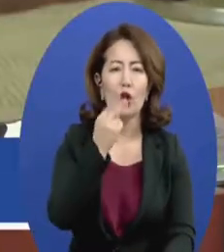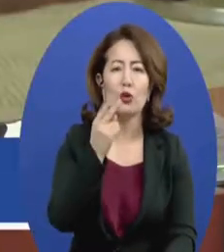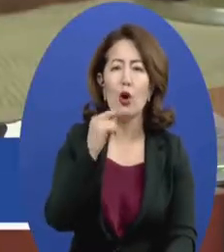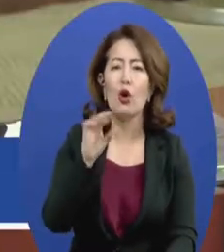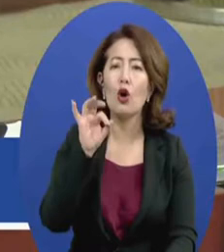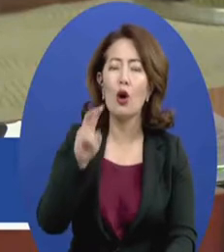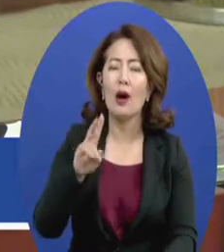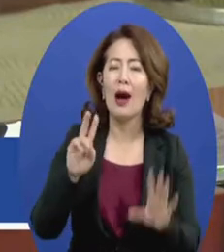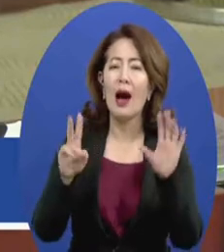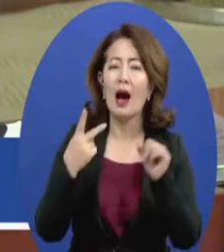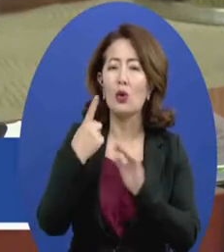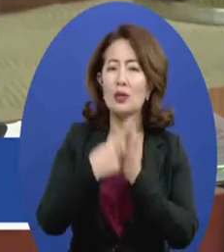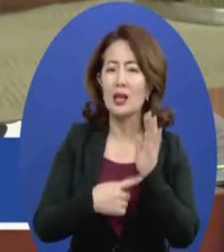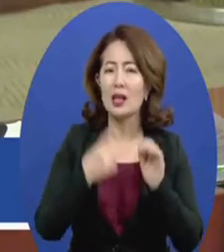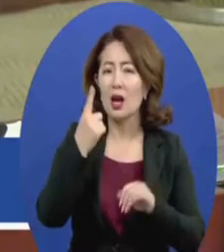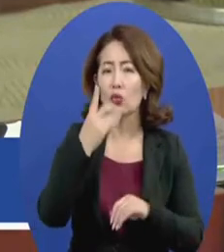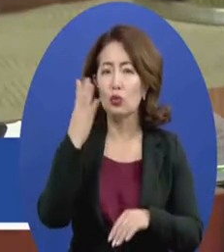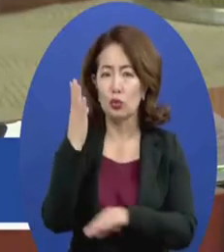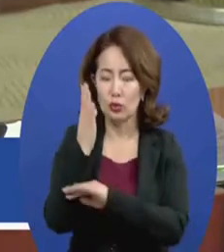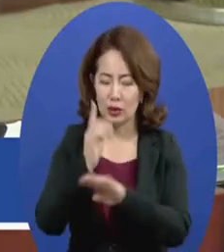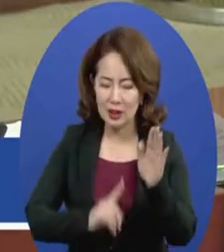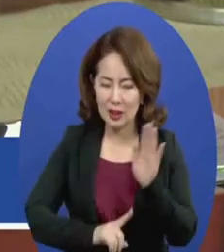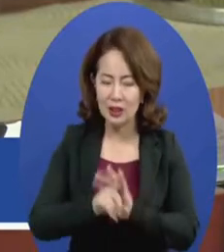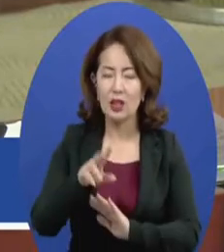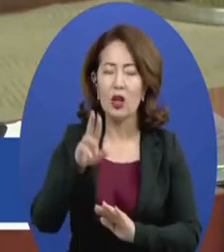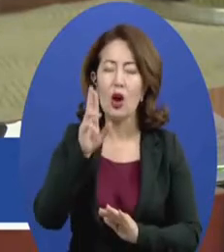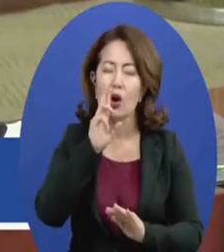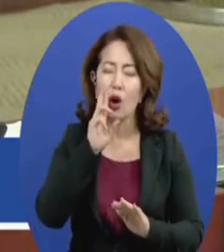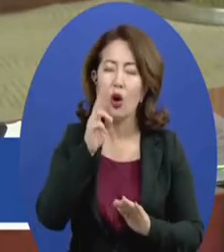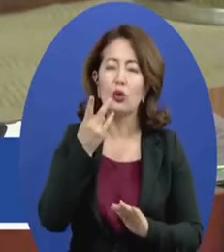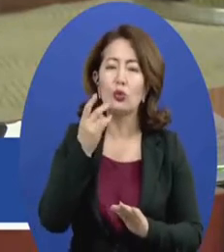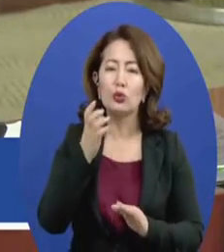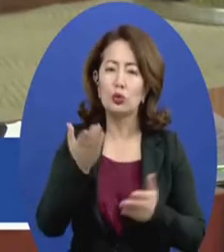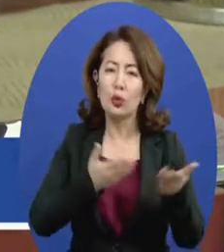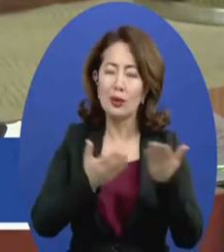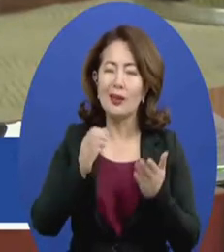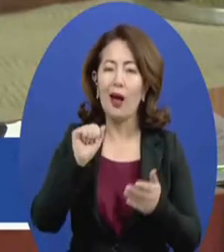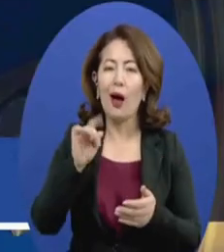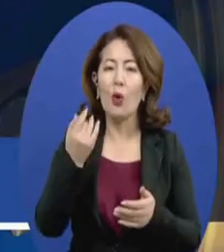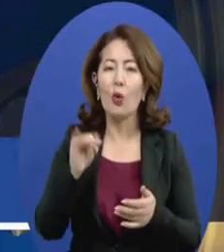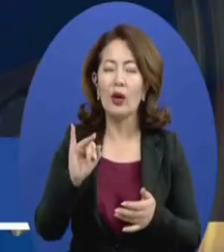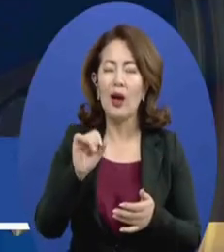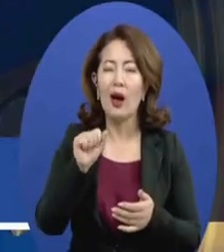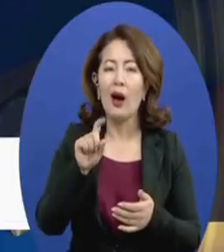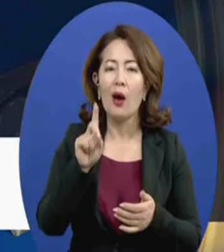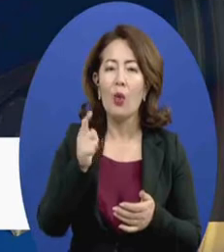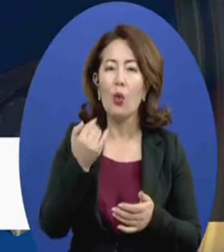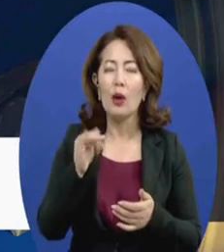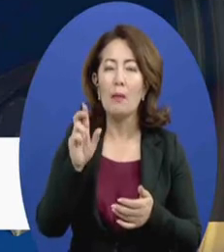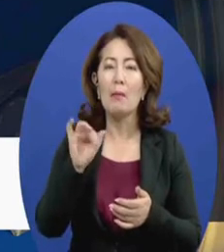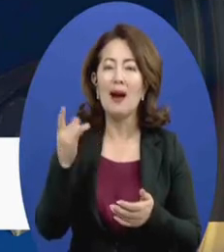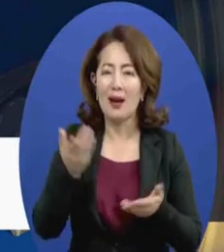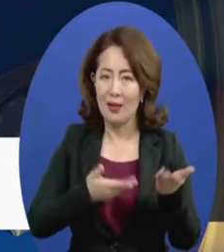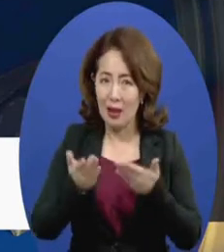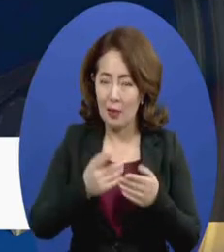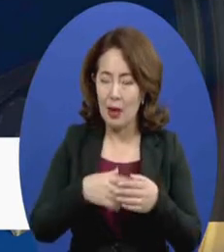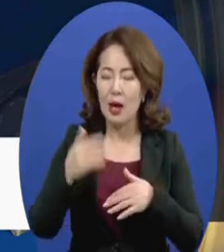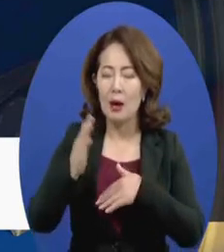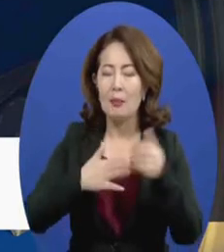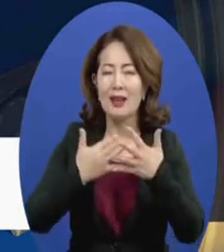л одоо хүнслэгийн худалдааны төвдөх ахуй хэрэглээний барааны тасаг гэж байгаа. За барилгын материалын худалдаа, модны